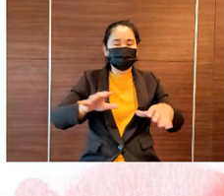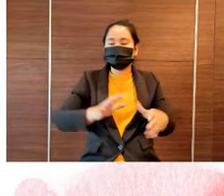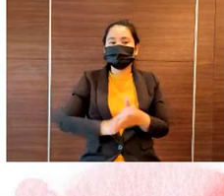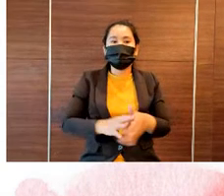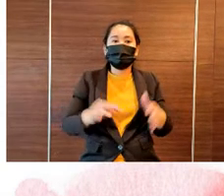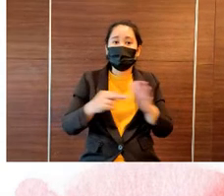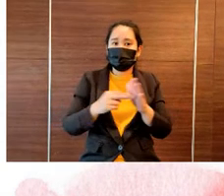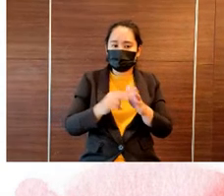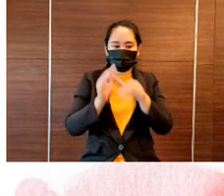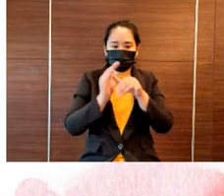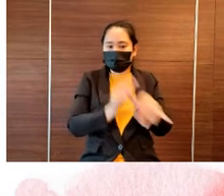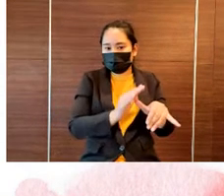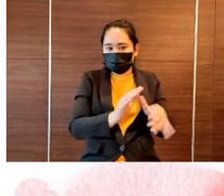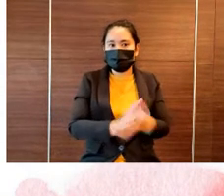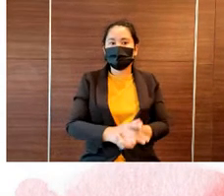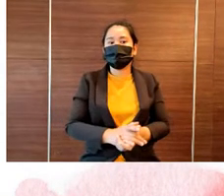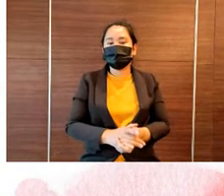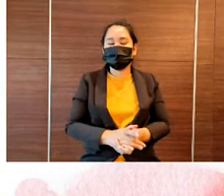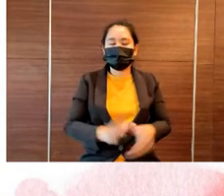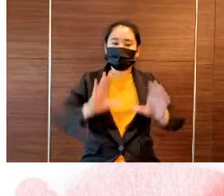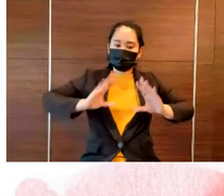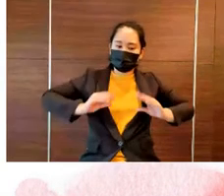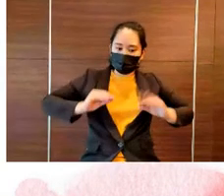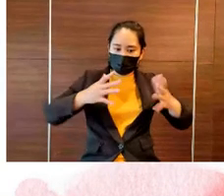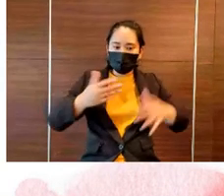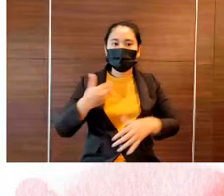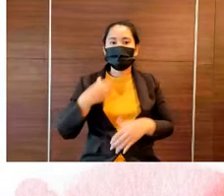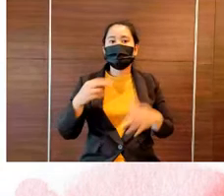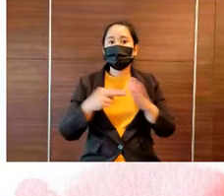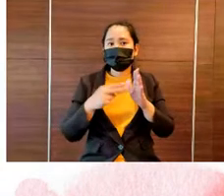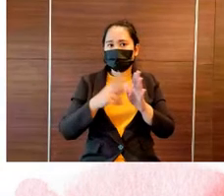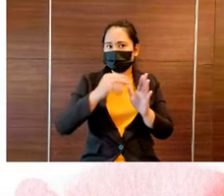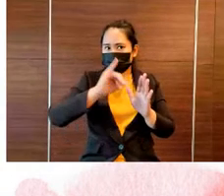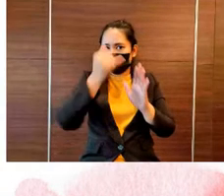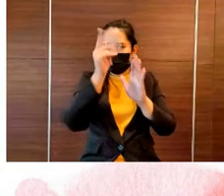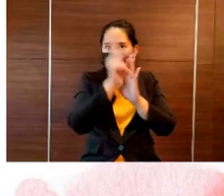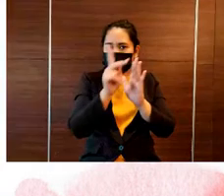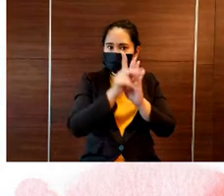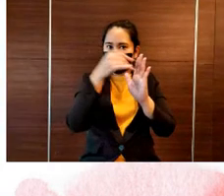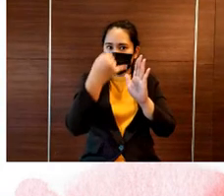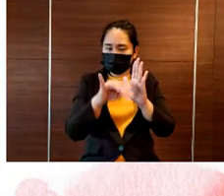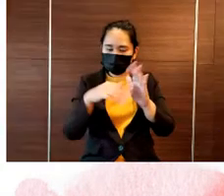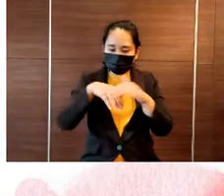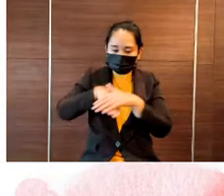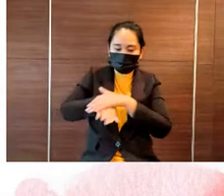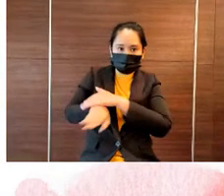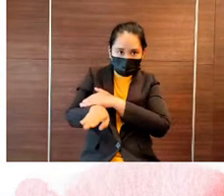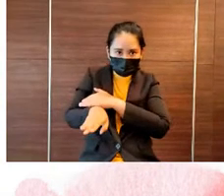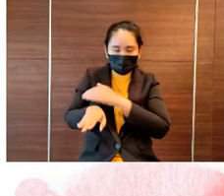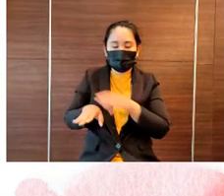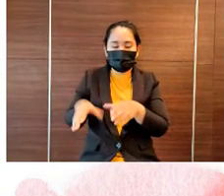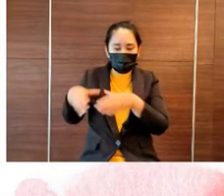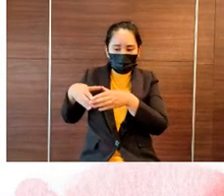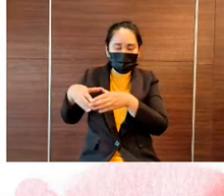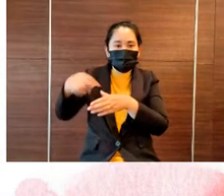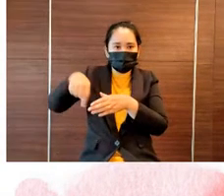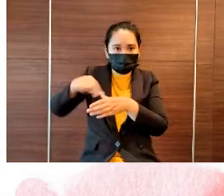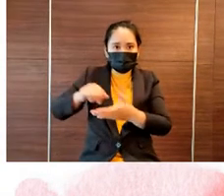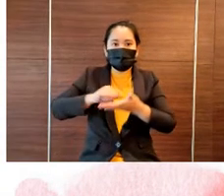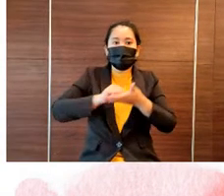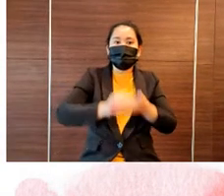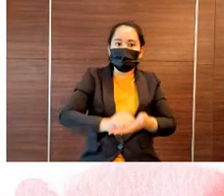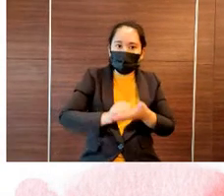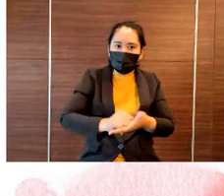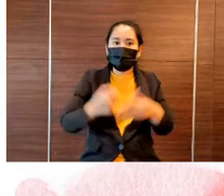ตินะครับนะหรือพฤติกรรมเขาอาจจะสุ่มเสี่ยงต่อกฎหมายนะครับนะจึงต้องหลบหลบซ่อนๆนะครับคนมีอาชีพบริการ